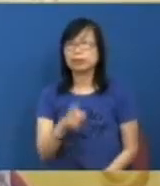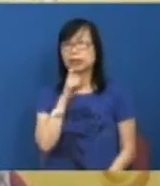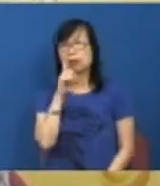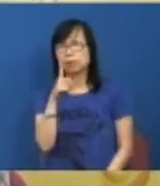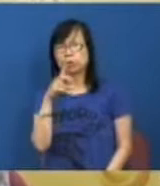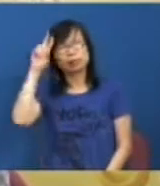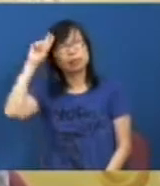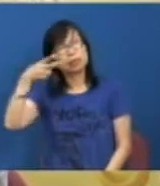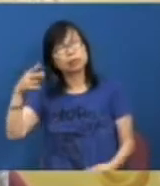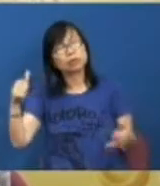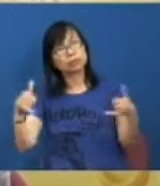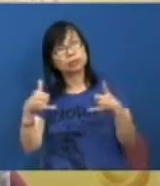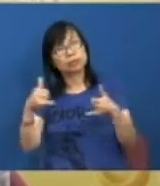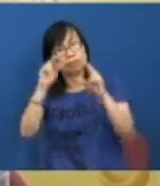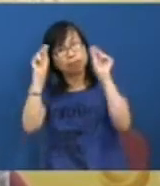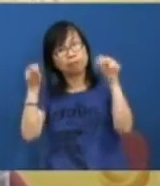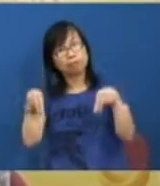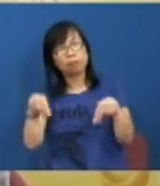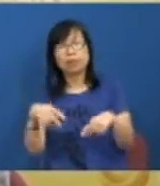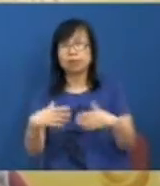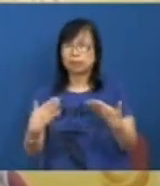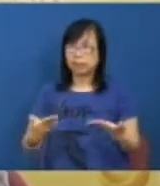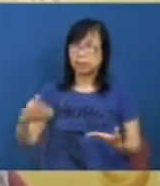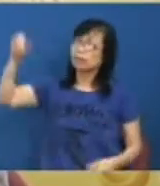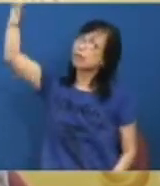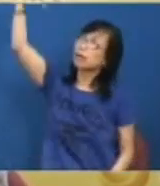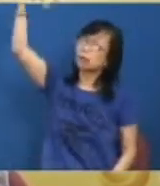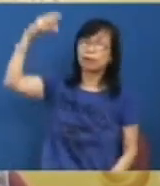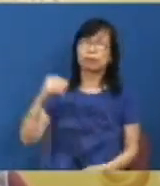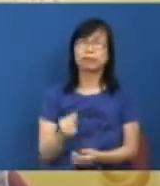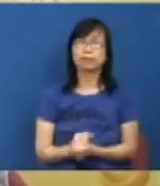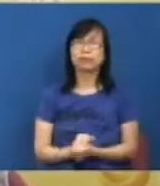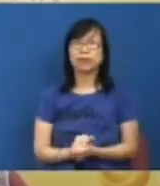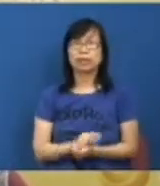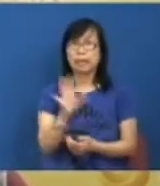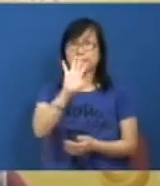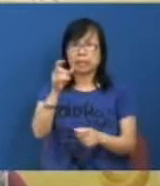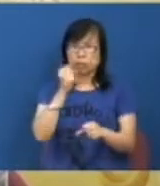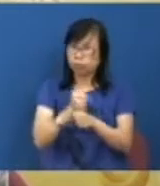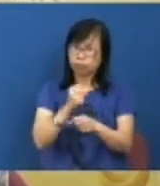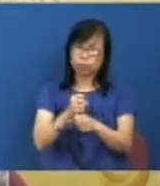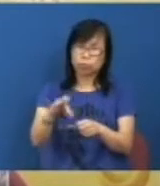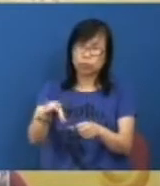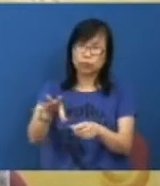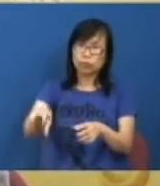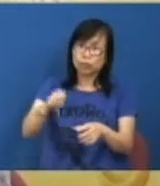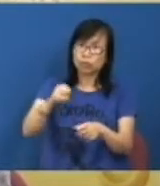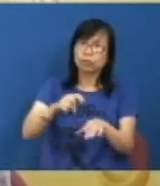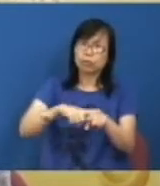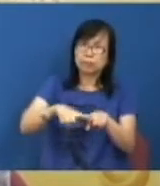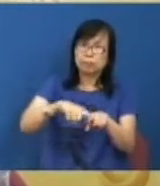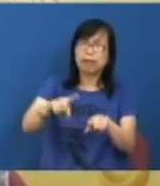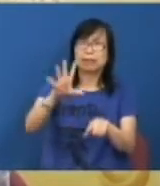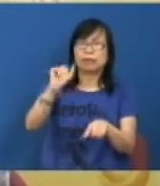能經常遇到嘅問題就係而家普遍嚟講太陽能電，即係唔係佢哋唔係用電板，佢哋唔係叫電板，佢真係淨係攞去煲熱